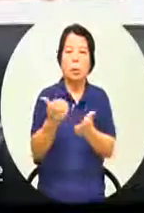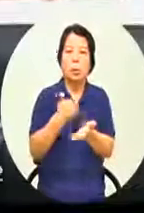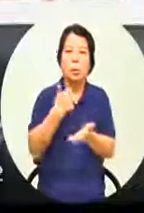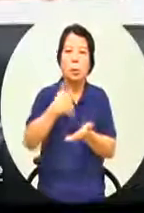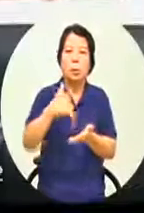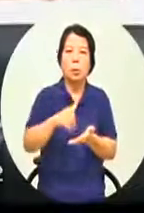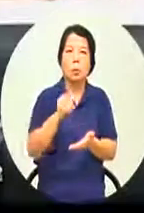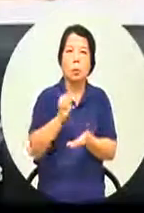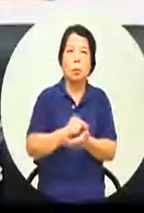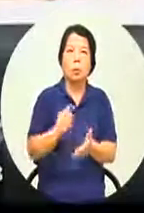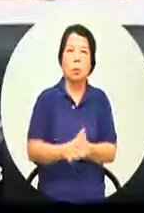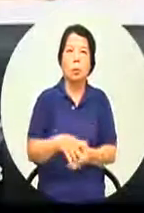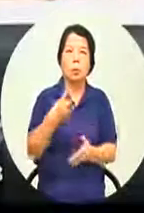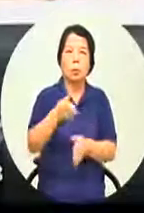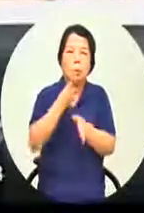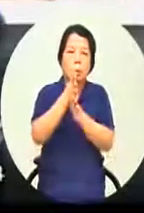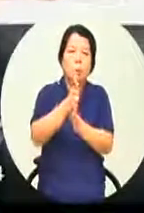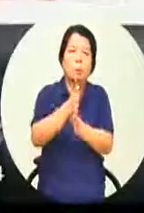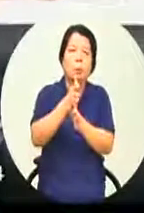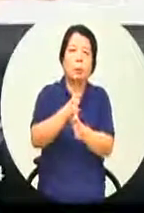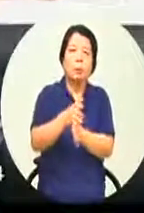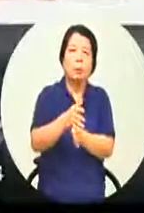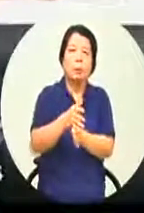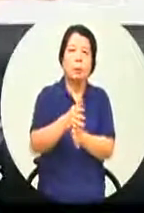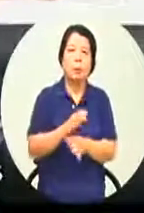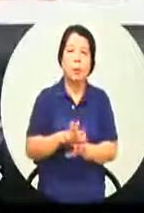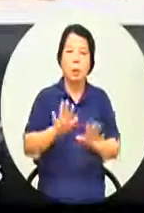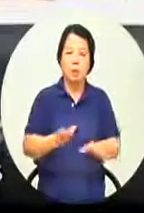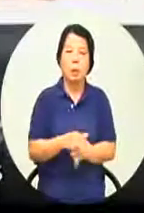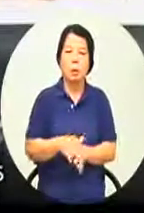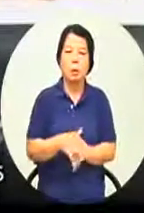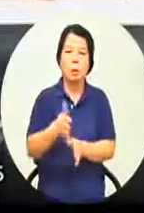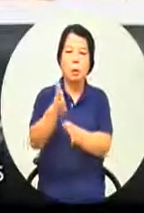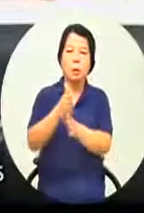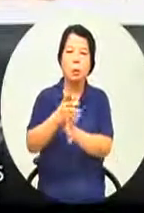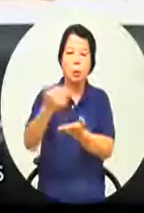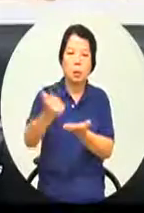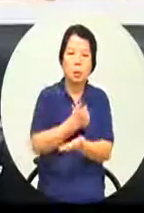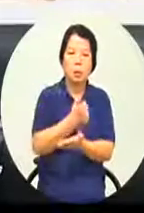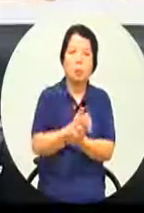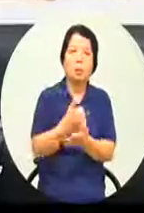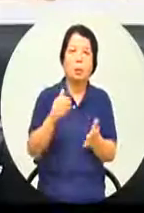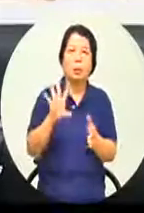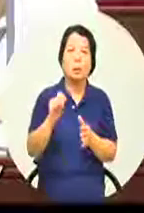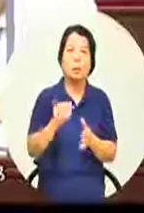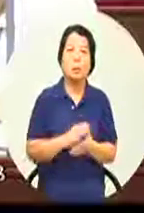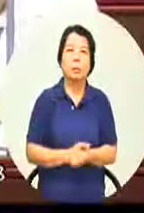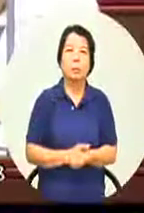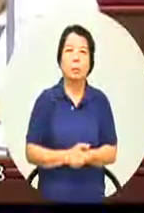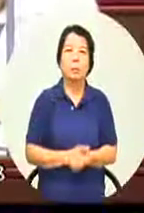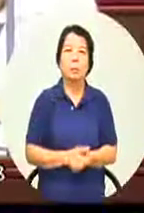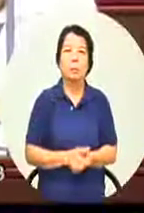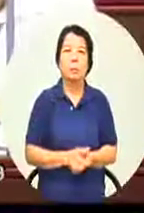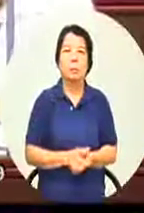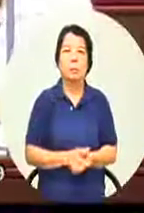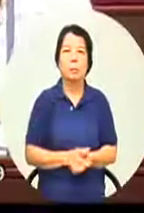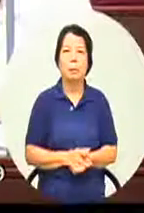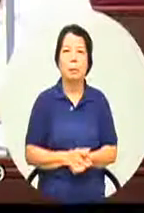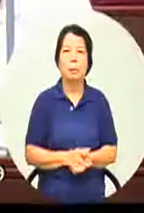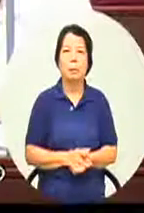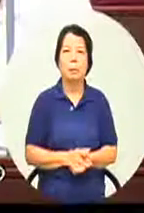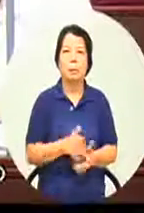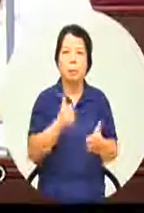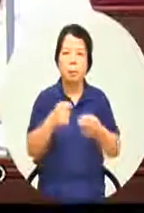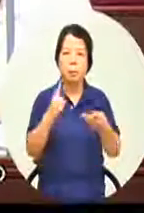经费双层的观光巴士，请问你这个目前已经进来了没有？来，简单答复。 局长，请回答。 谢谢主席，谢